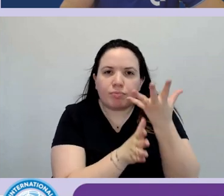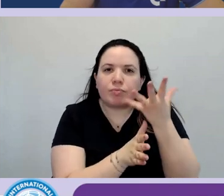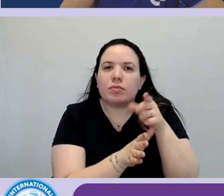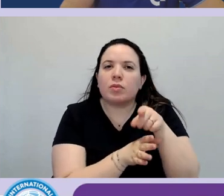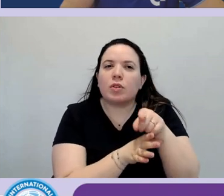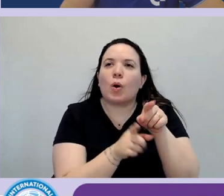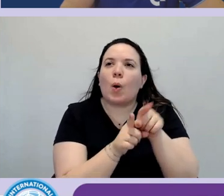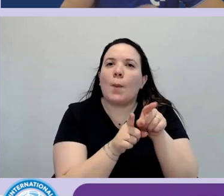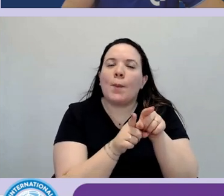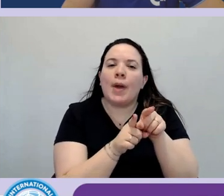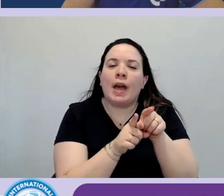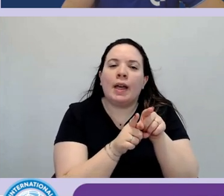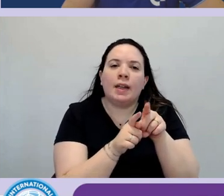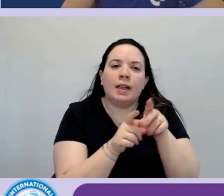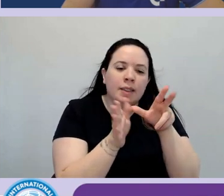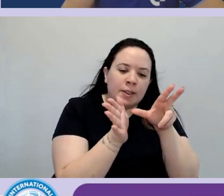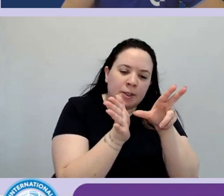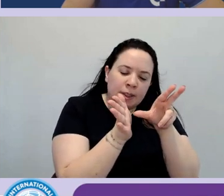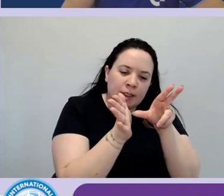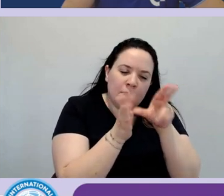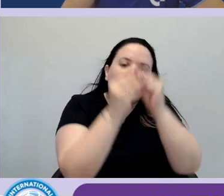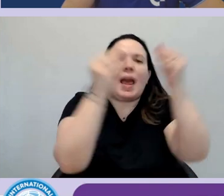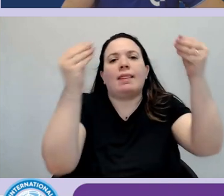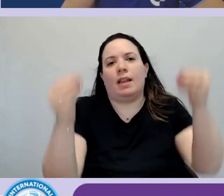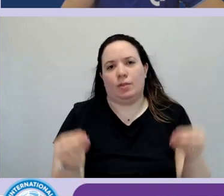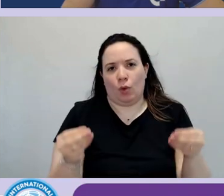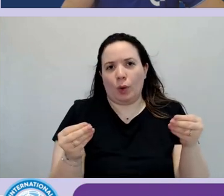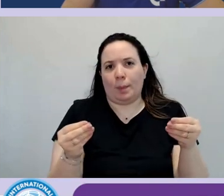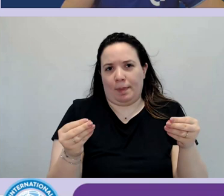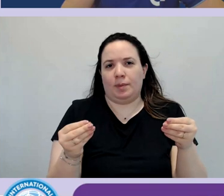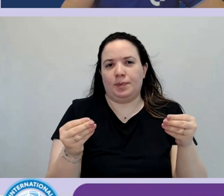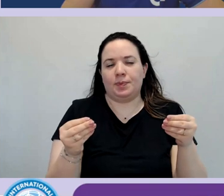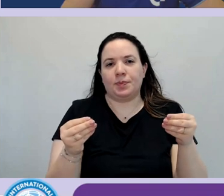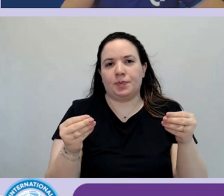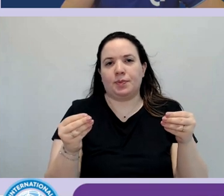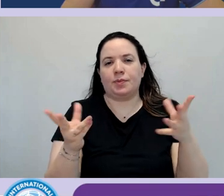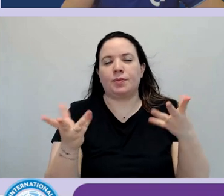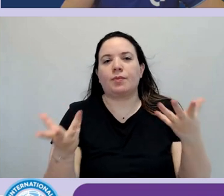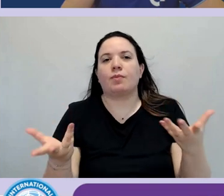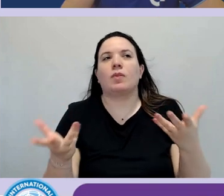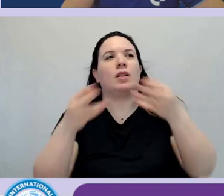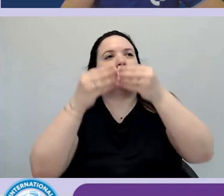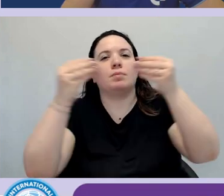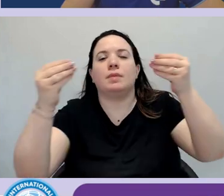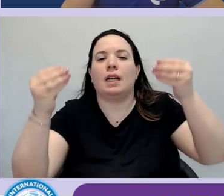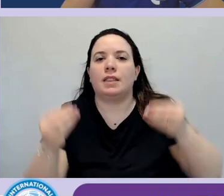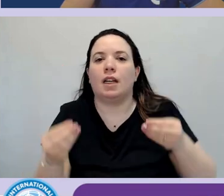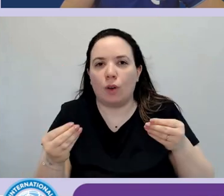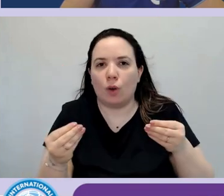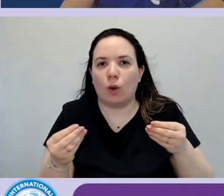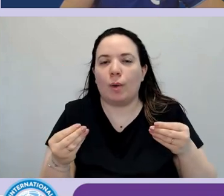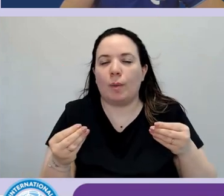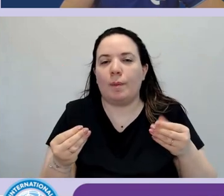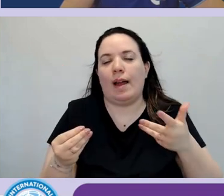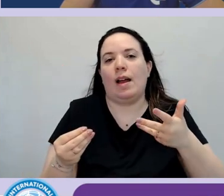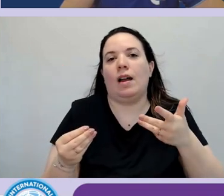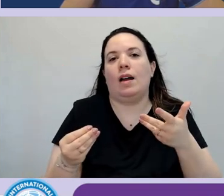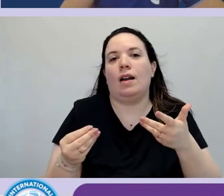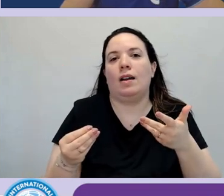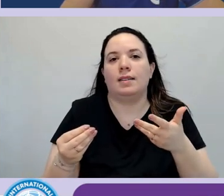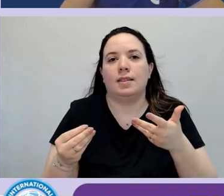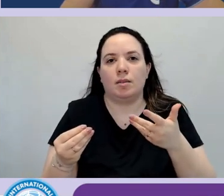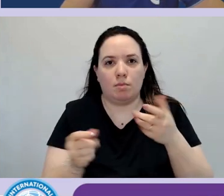come applicazione diciamo come piattaforma che come dire mette assieme